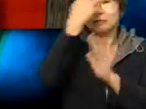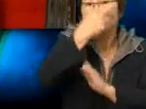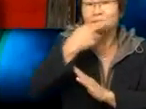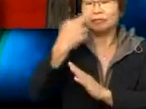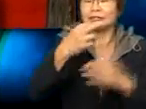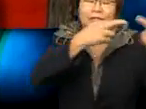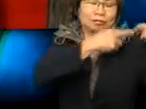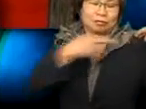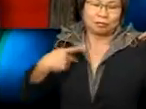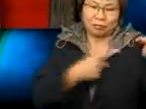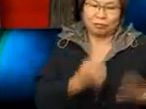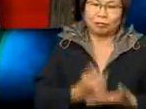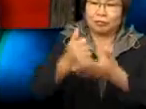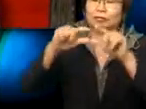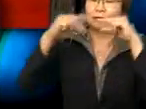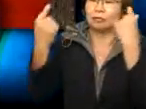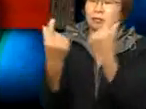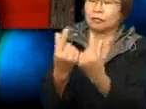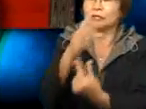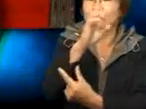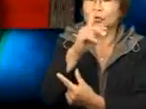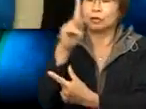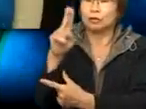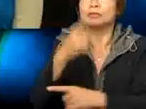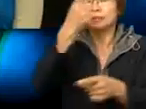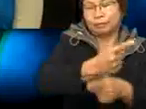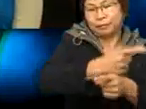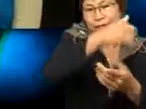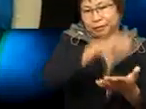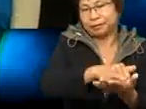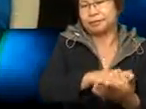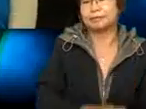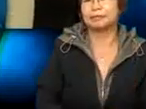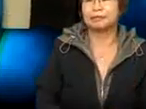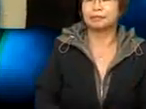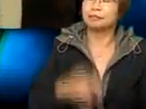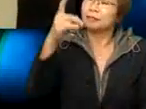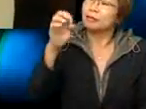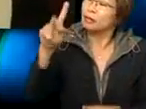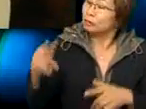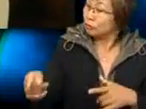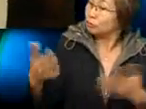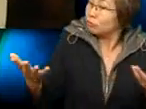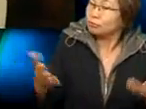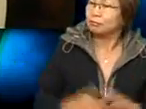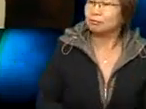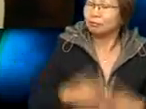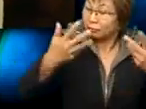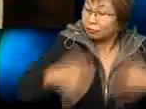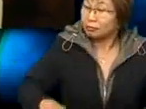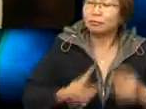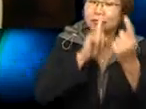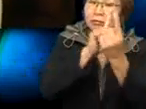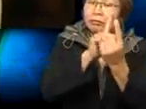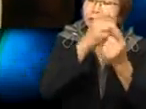merupakan tanggungjawab kita untuk membantu golongan yang kurang upaya. Betul tu, Aiman. Dewi pula macam mana? Pernah